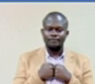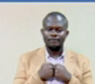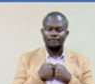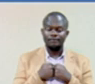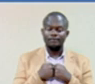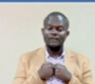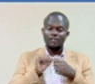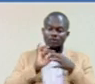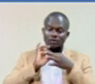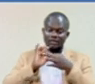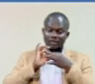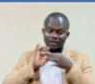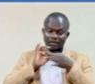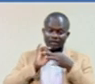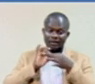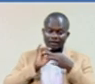Dufatanye